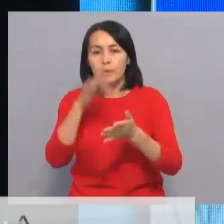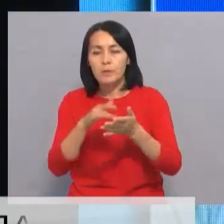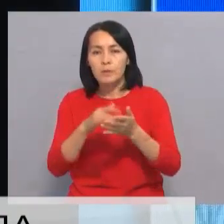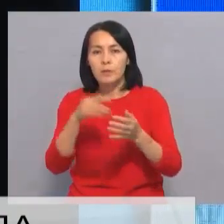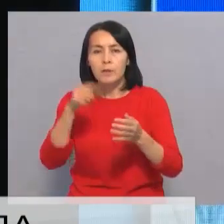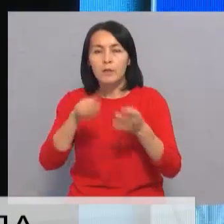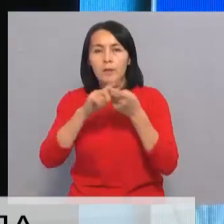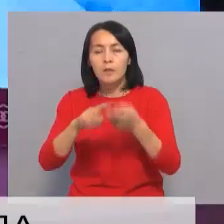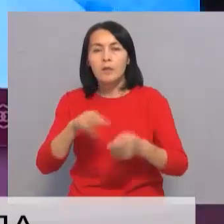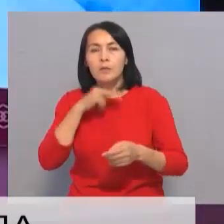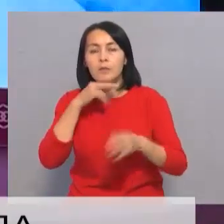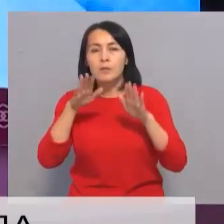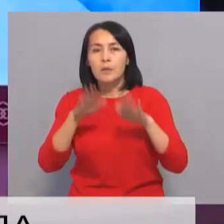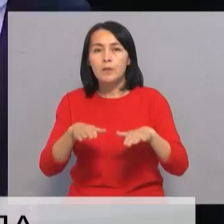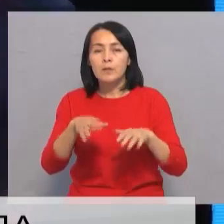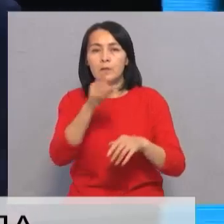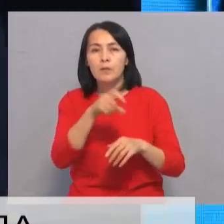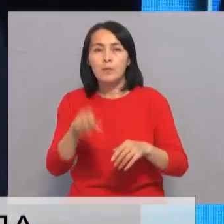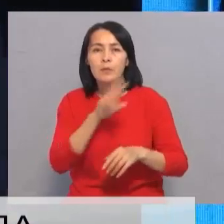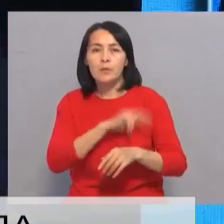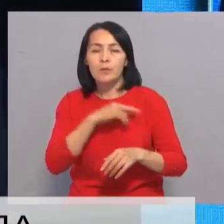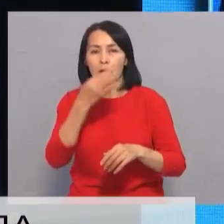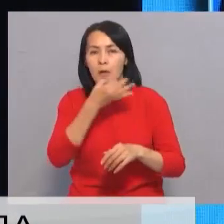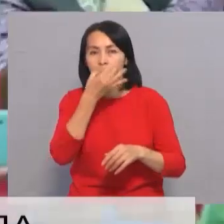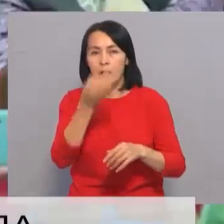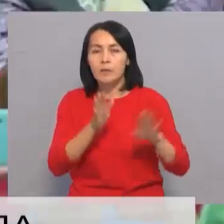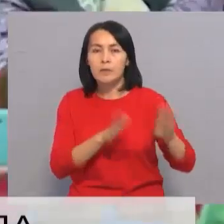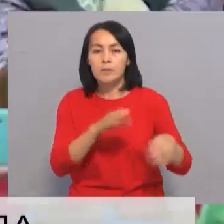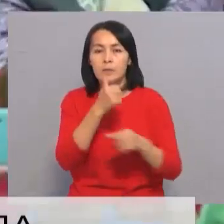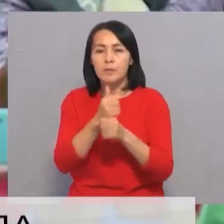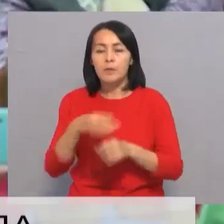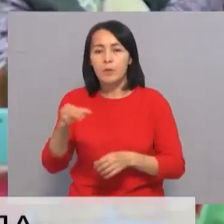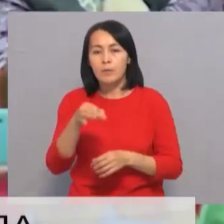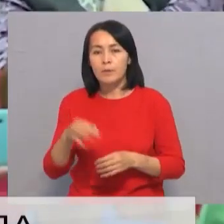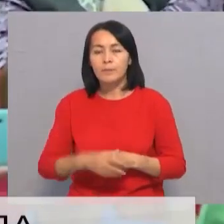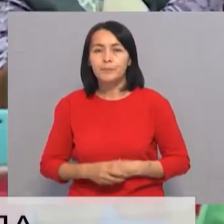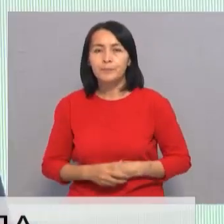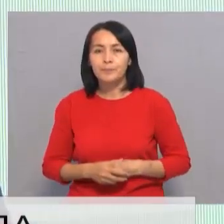В этой связи особое место занимают люди труда, отметил заместитель акима области.